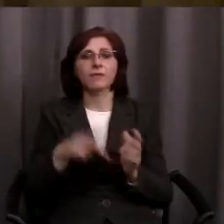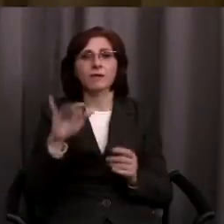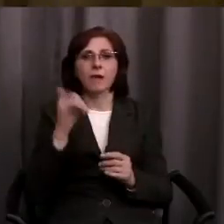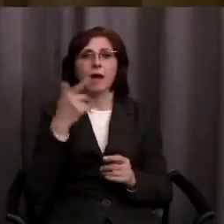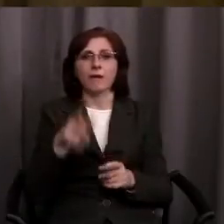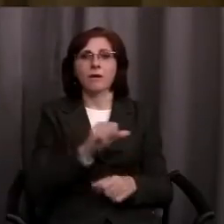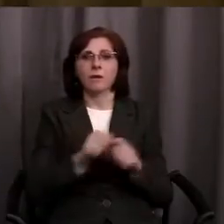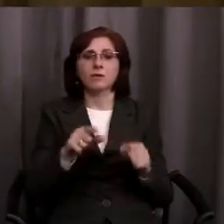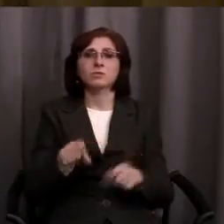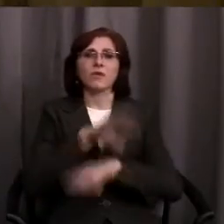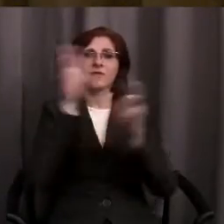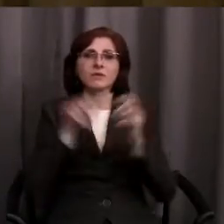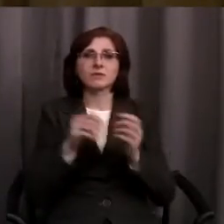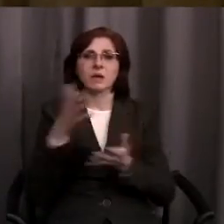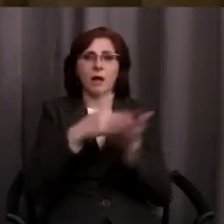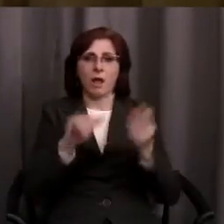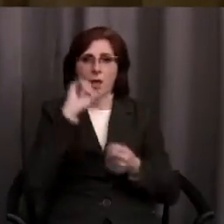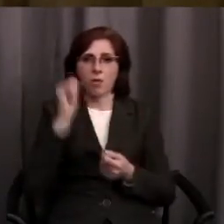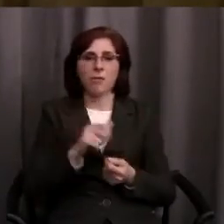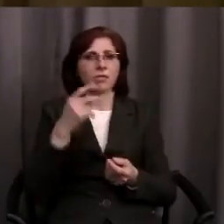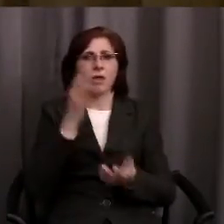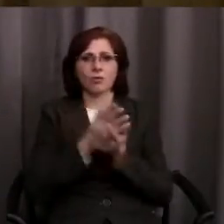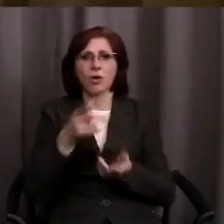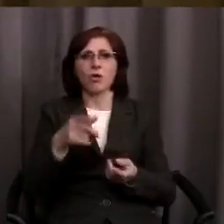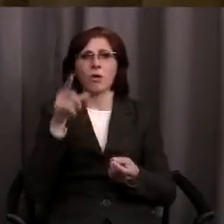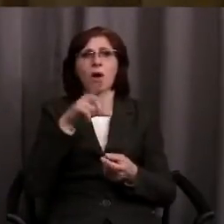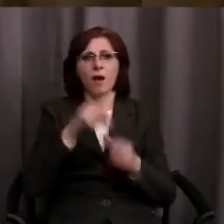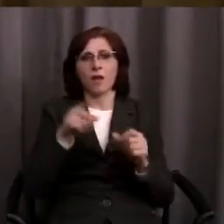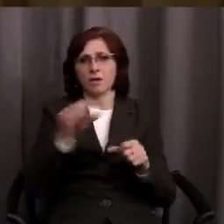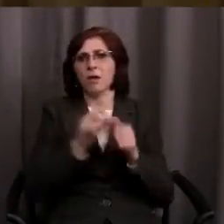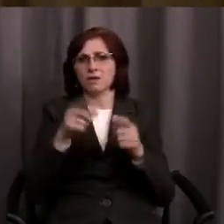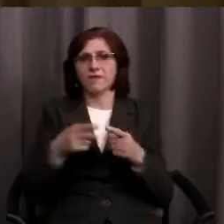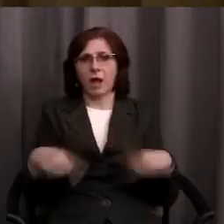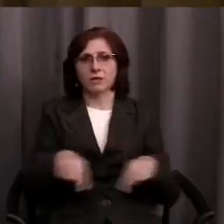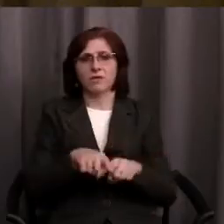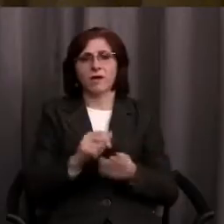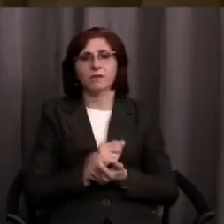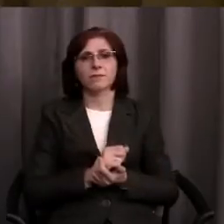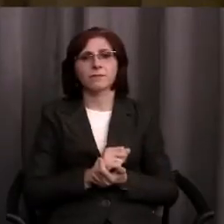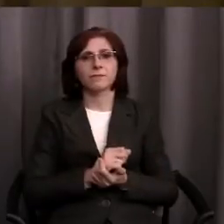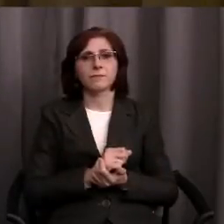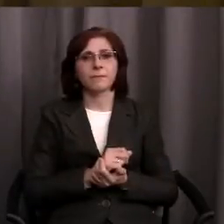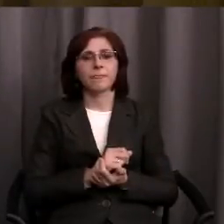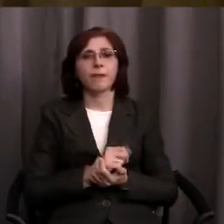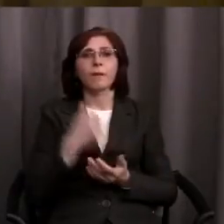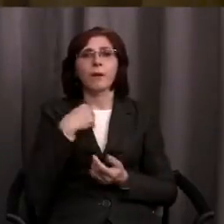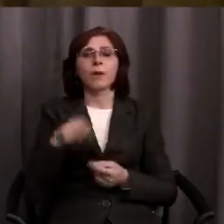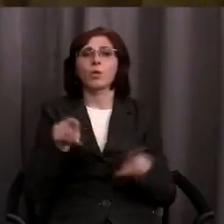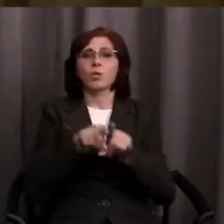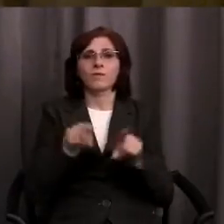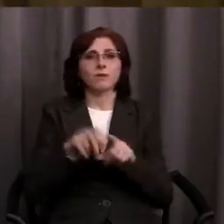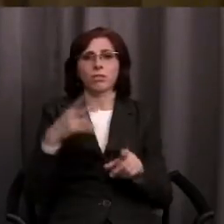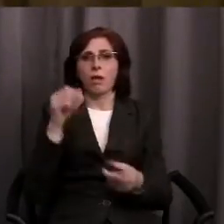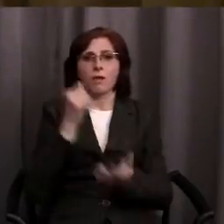istnieje we wszystkich krajach europejskich, nie tylko istnieje, ale jest realizowany. My tu również nie